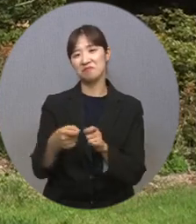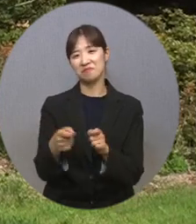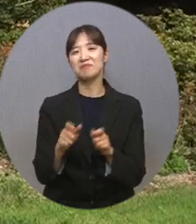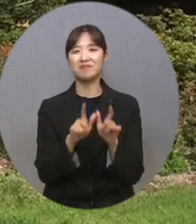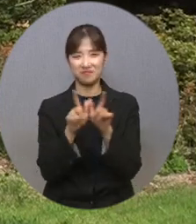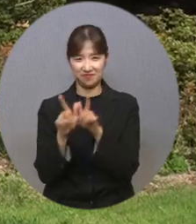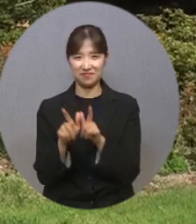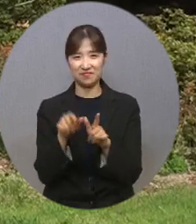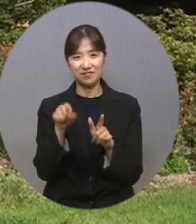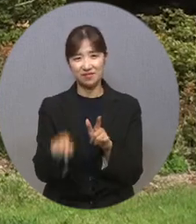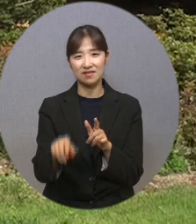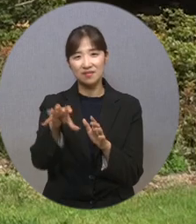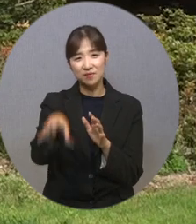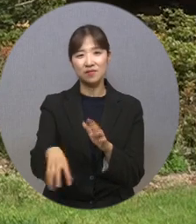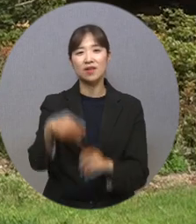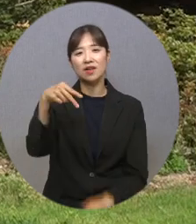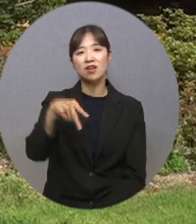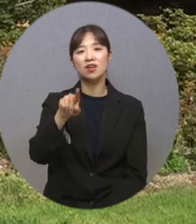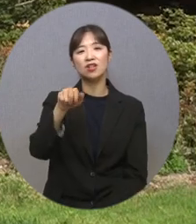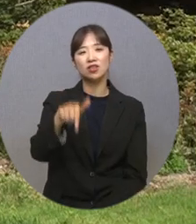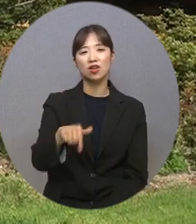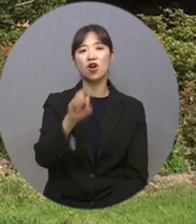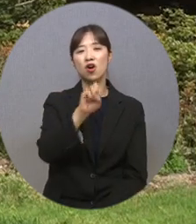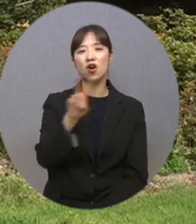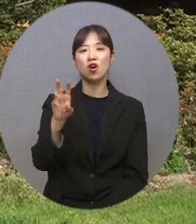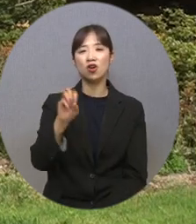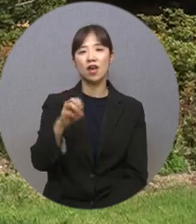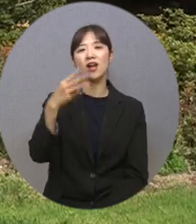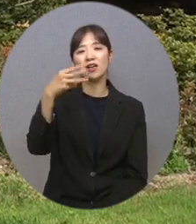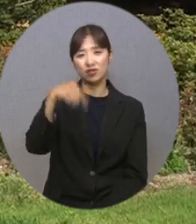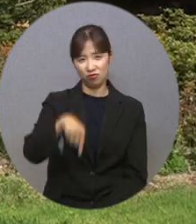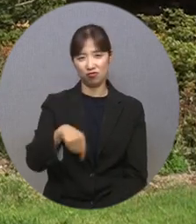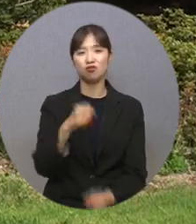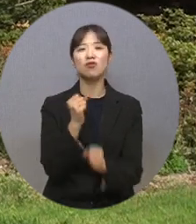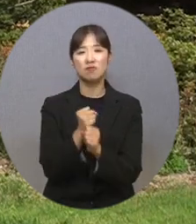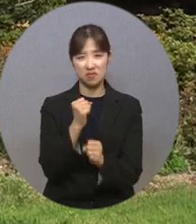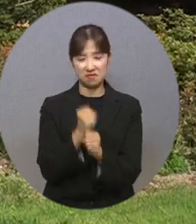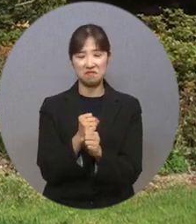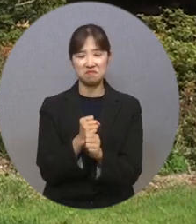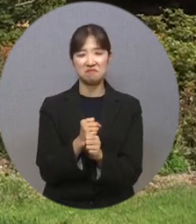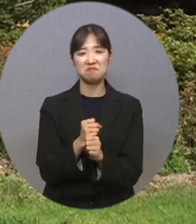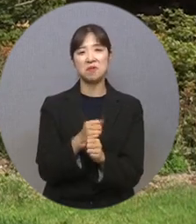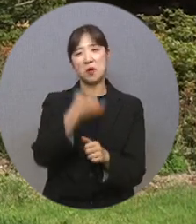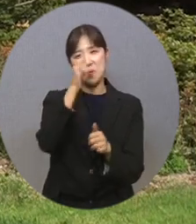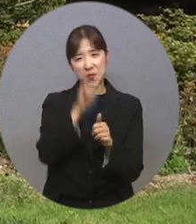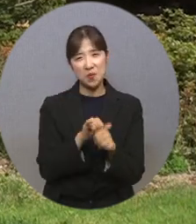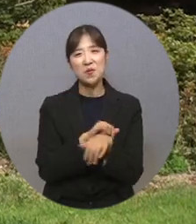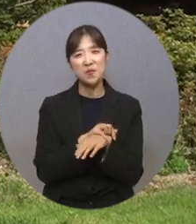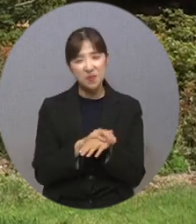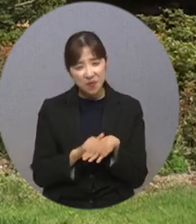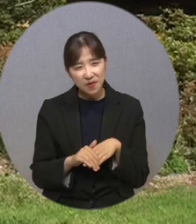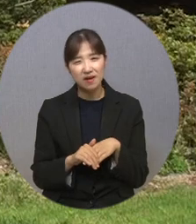밑에 거기다 석양루를 만들어가지고 호연지기가 대단했어요. 효심도 좋죠. 또 여러 가지